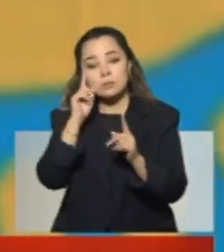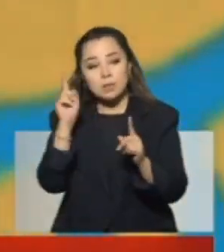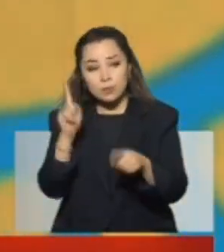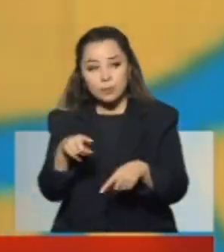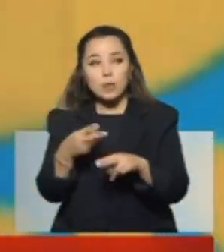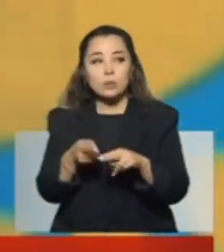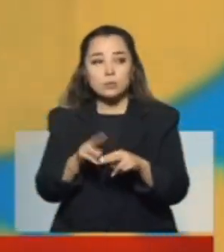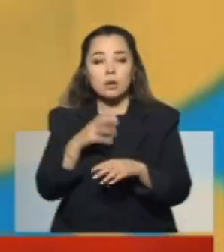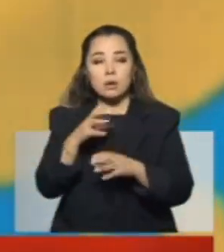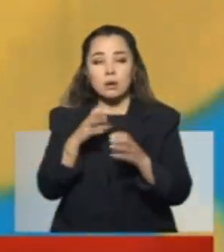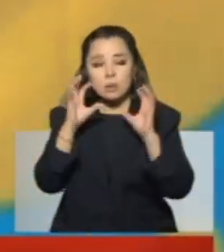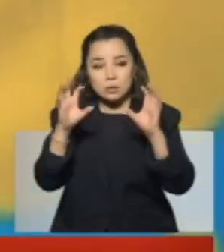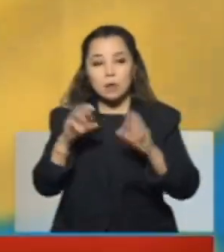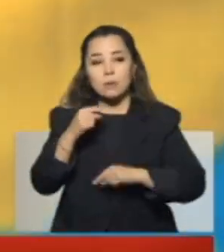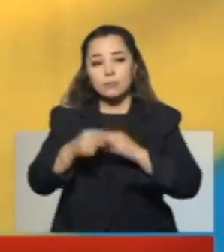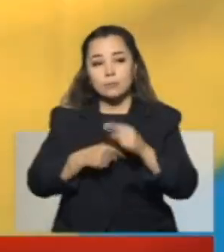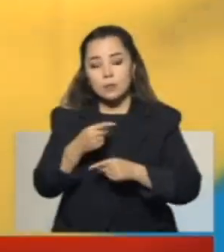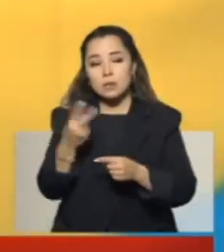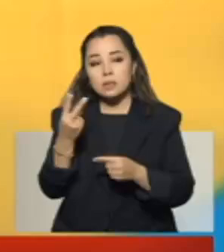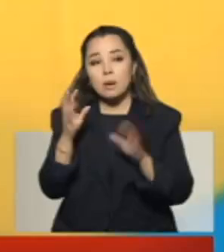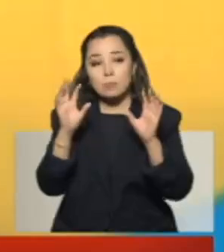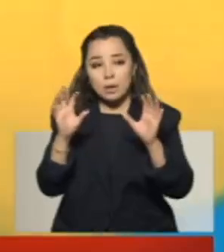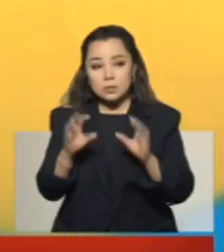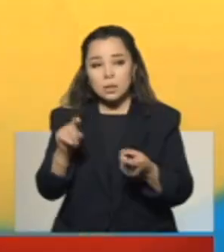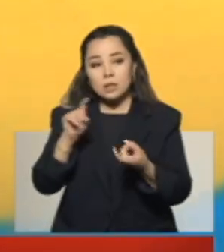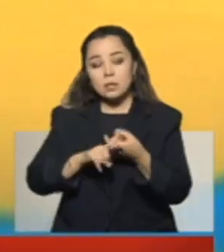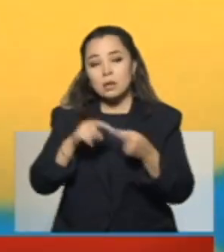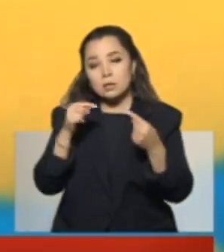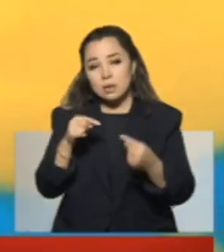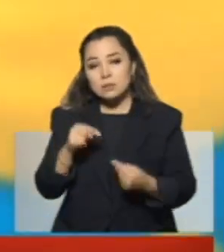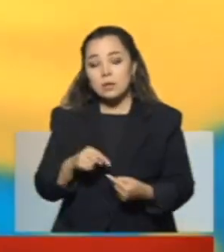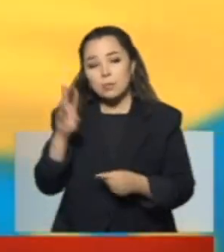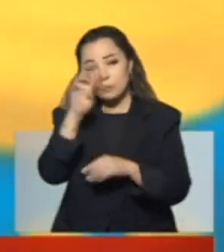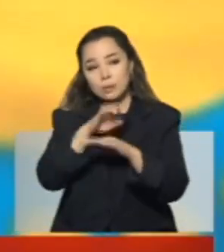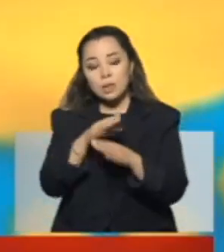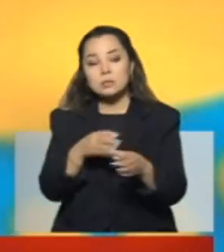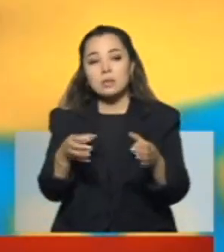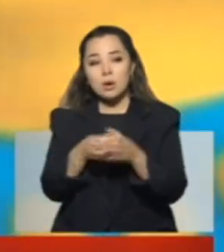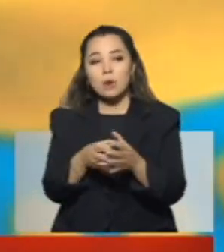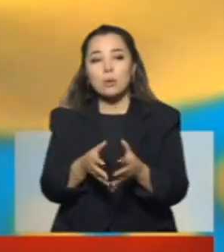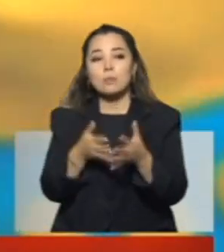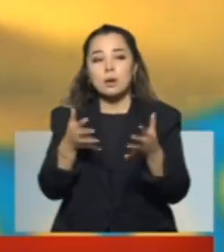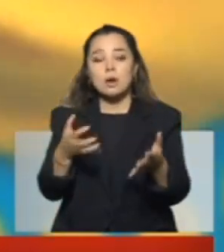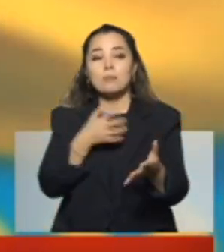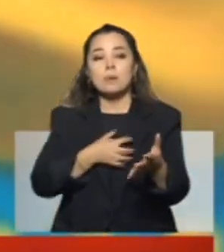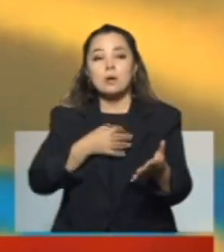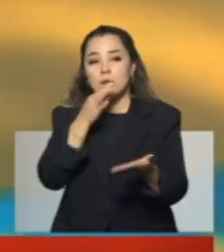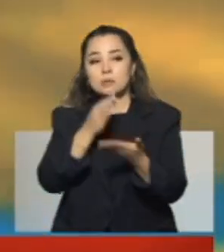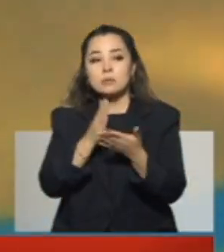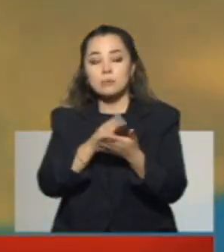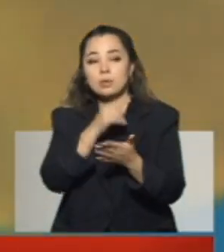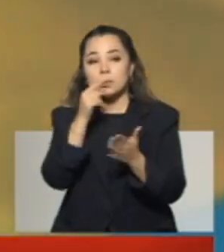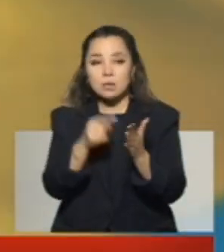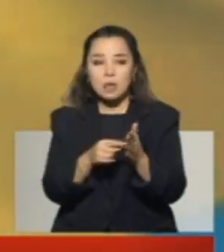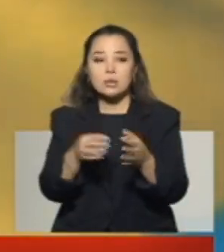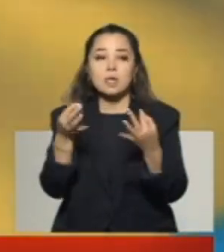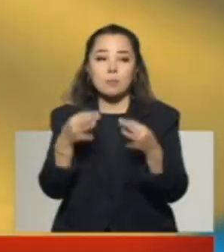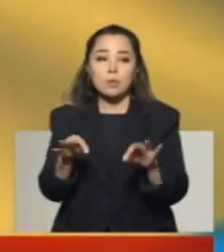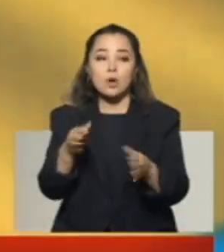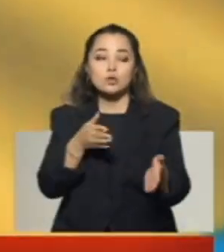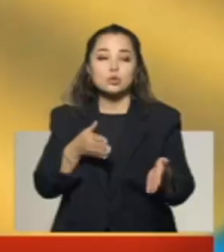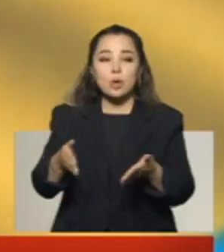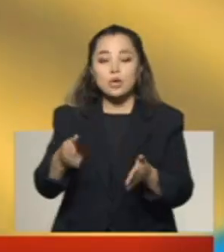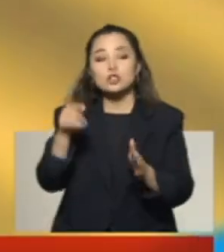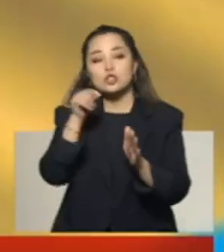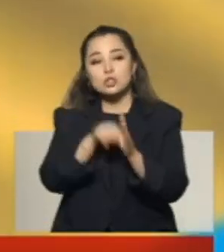Және ата заңның сол екінші бабына сәйкес, біз мемлекеттің болашағы үшін аса жаңағы маңызы бар мәселелерді демократиялық жолмен,